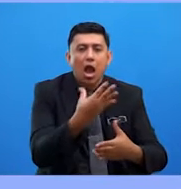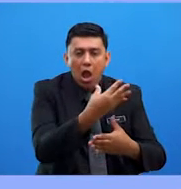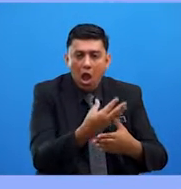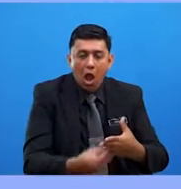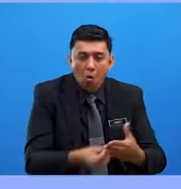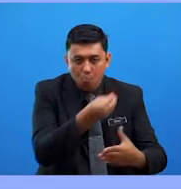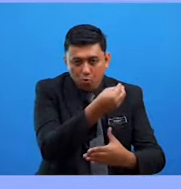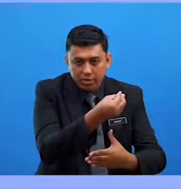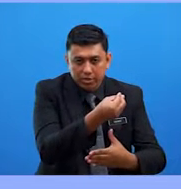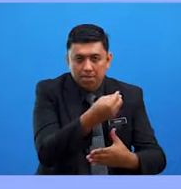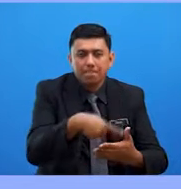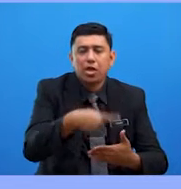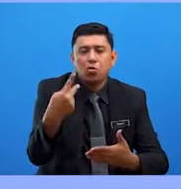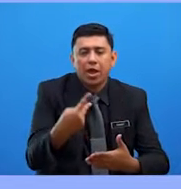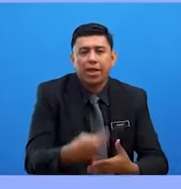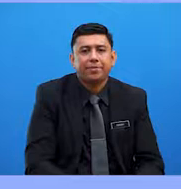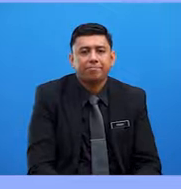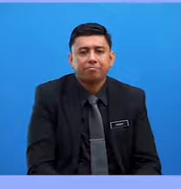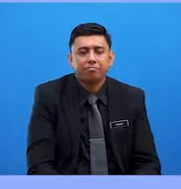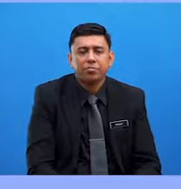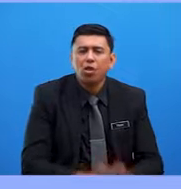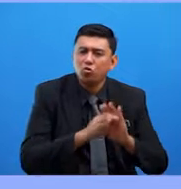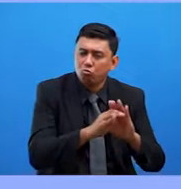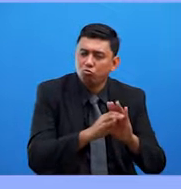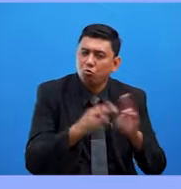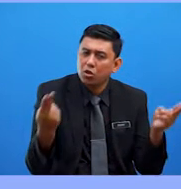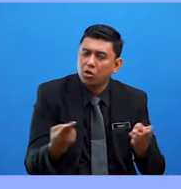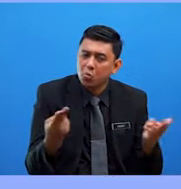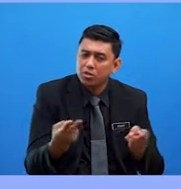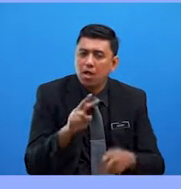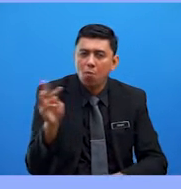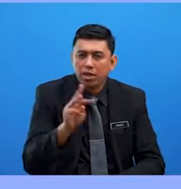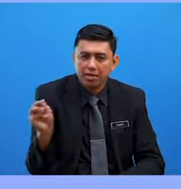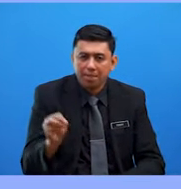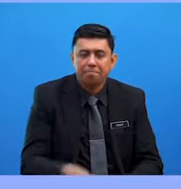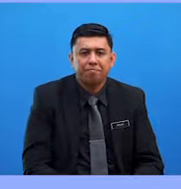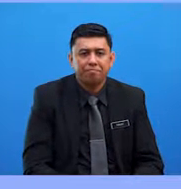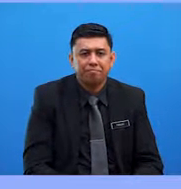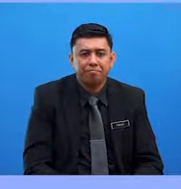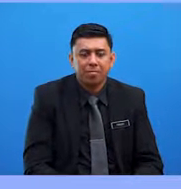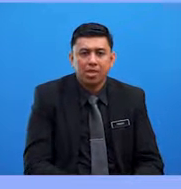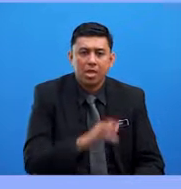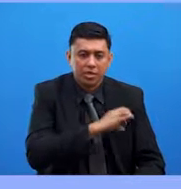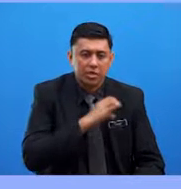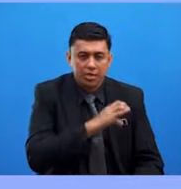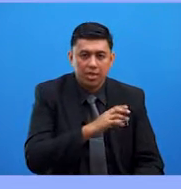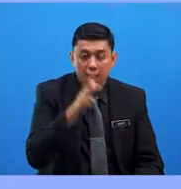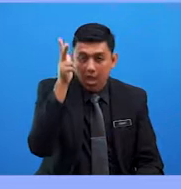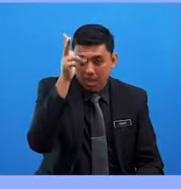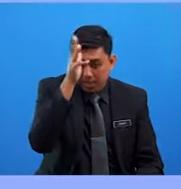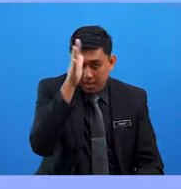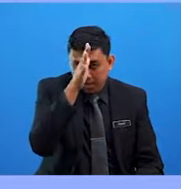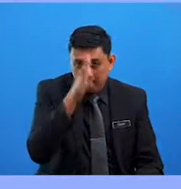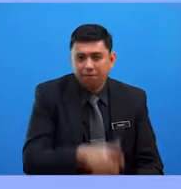perniagaan. Contoh keusahawanan adalah ciri kreatif yang ada pada seorang